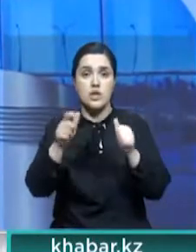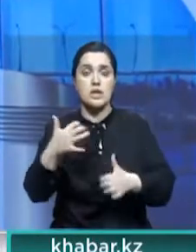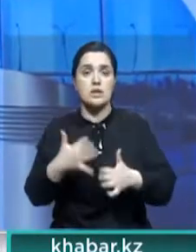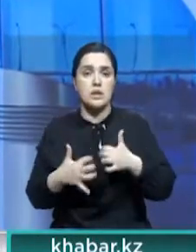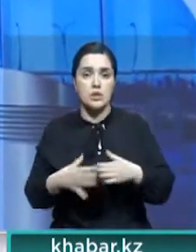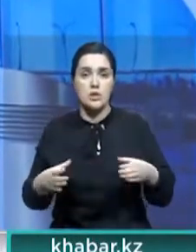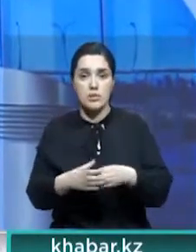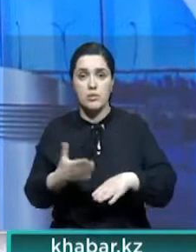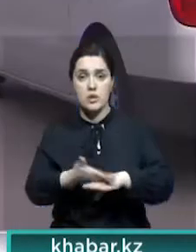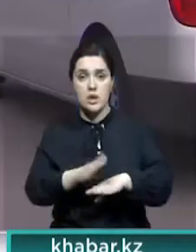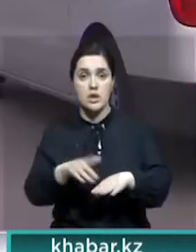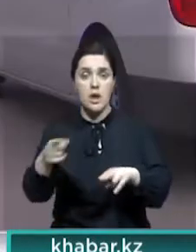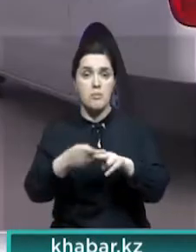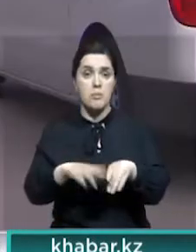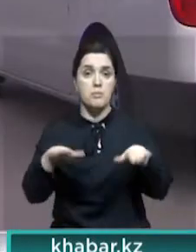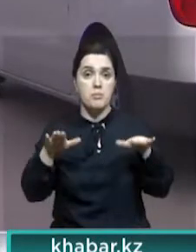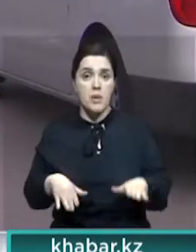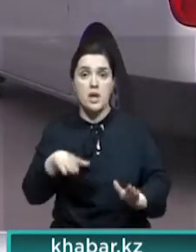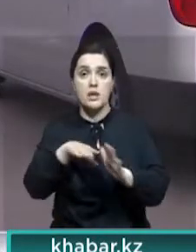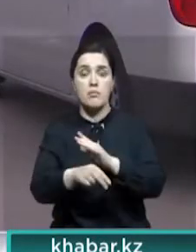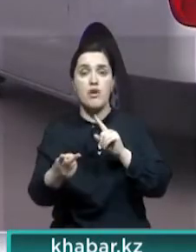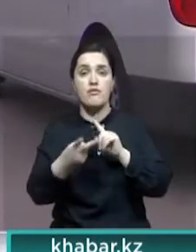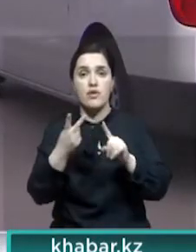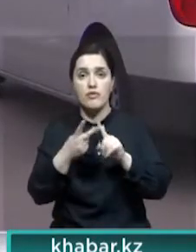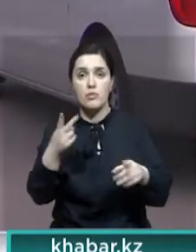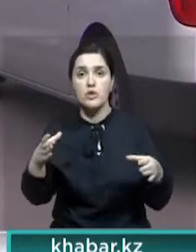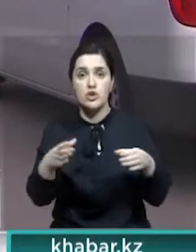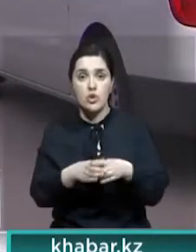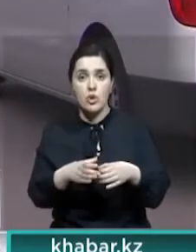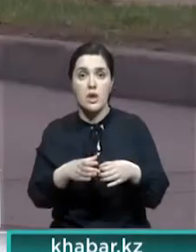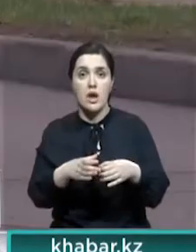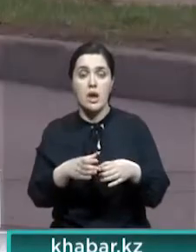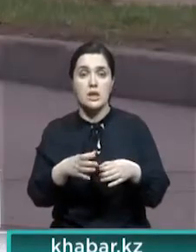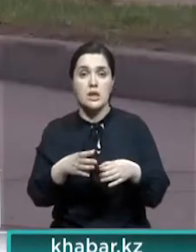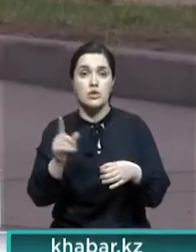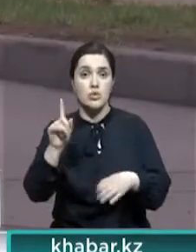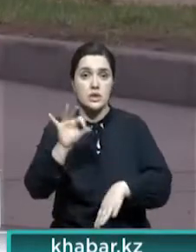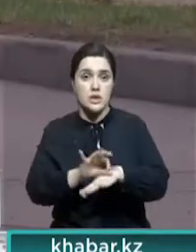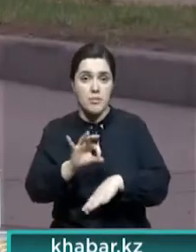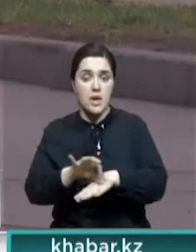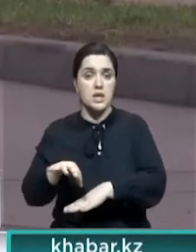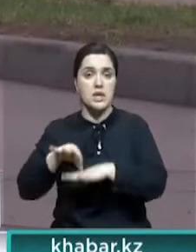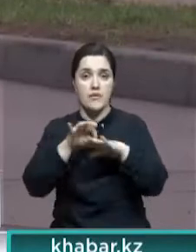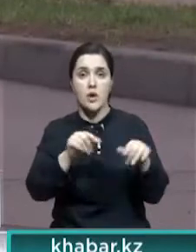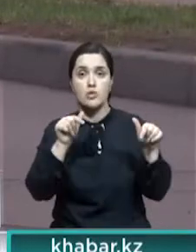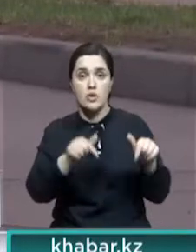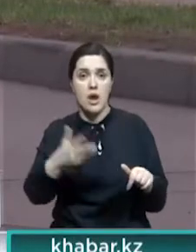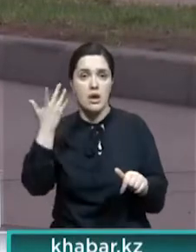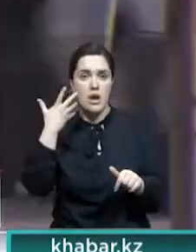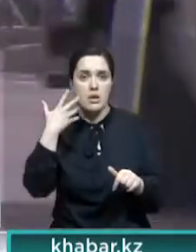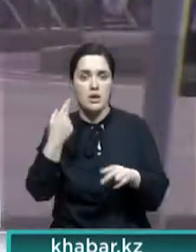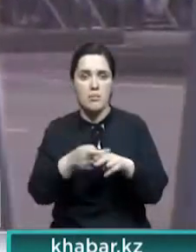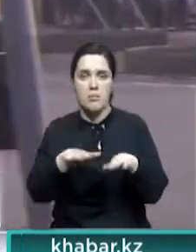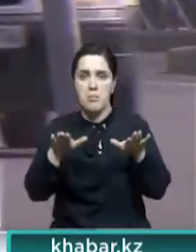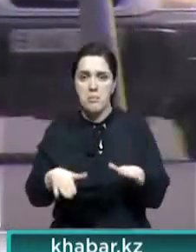18 человек со средней степенью тяжести. Данный госпиталь относится ко второму эшелону. Это значит, что заболевших доставляют сюда,